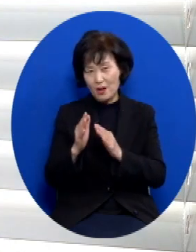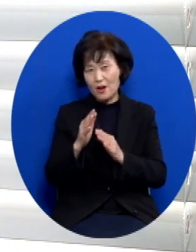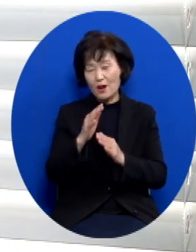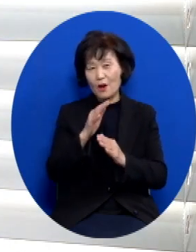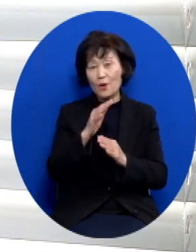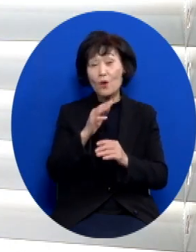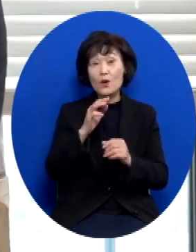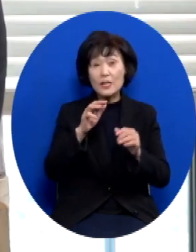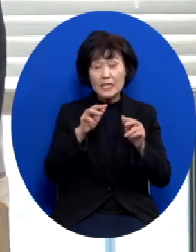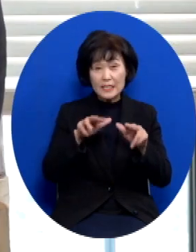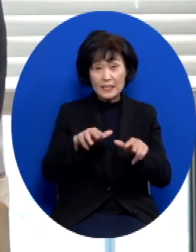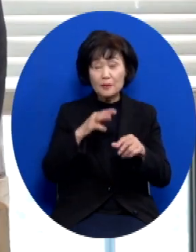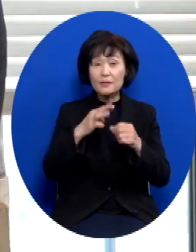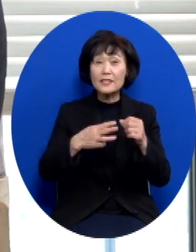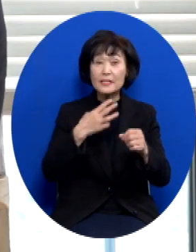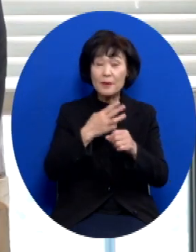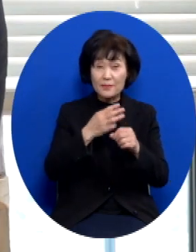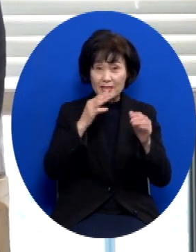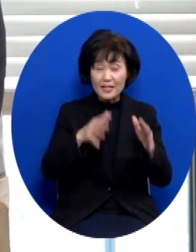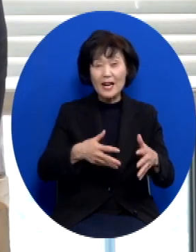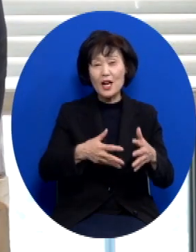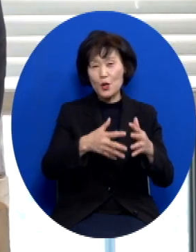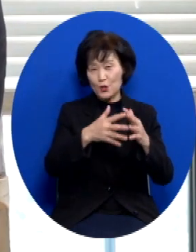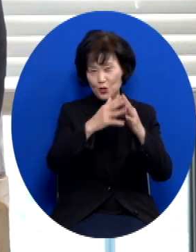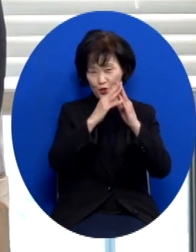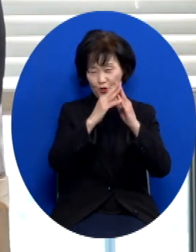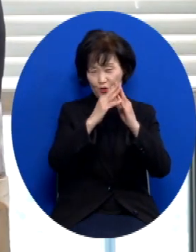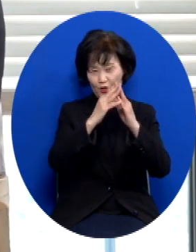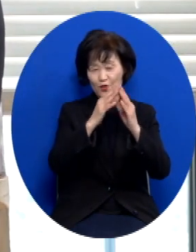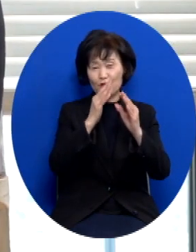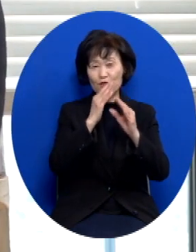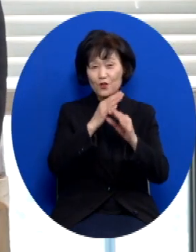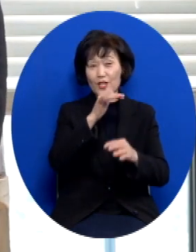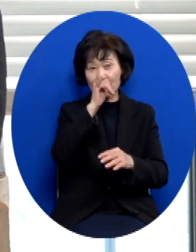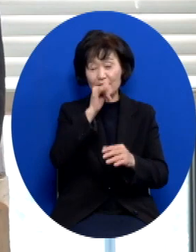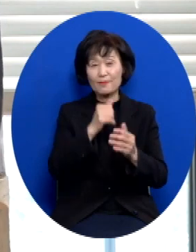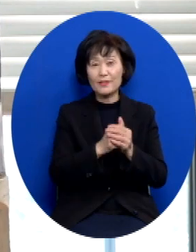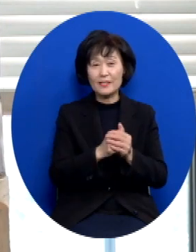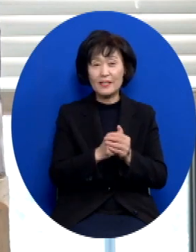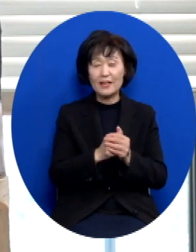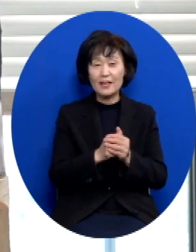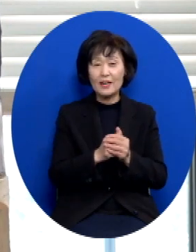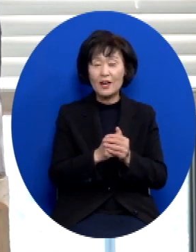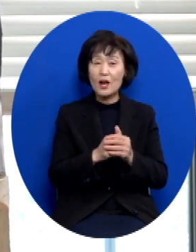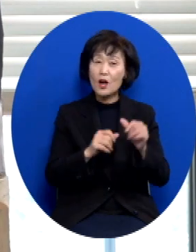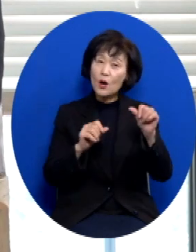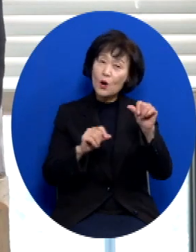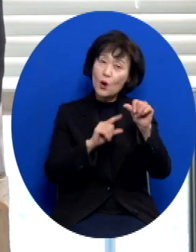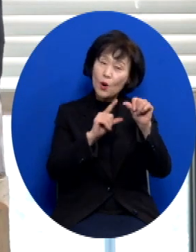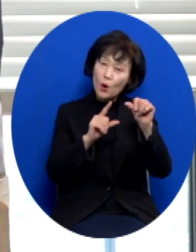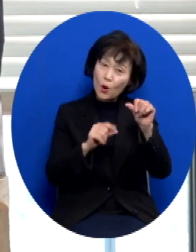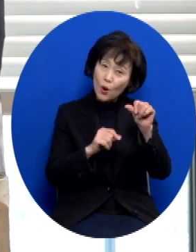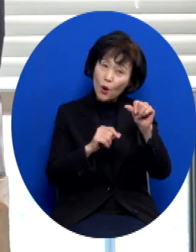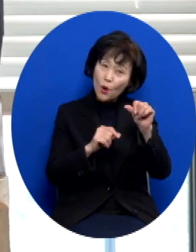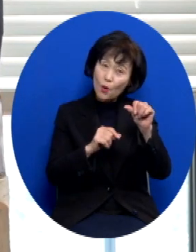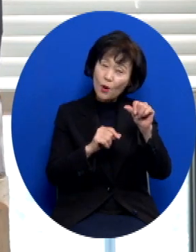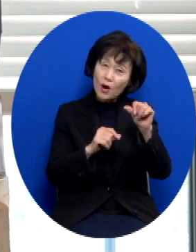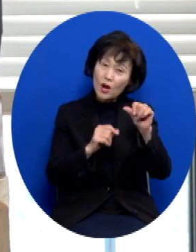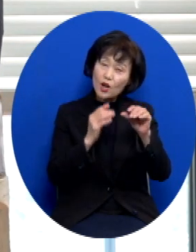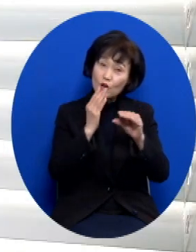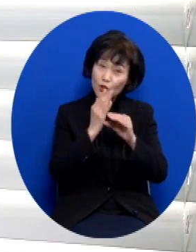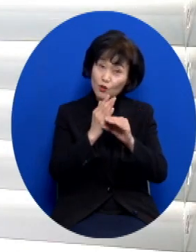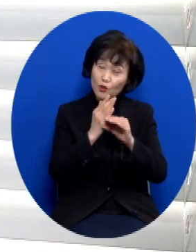지금 3년 동안 건축을 했습니다. 그래서 금년 5월 한 중순